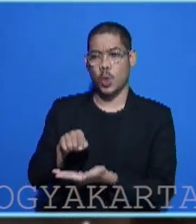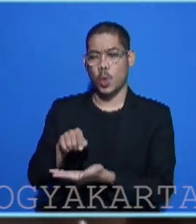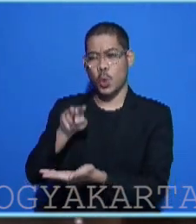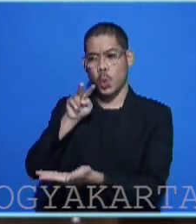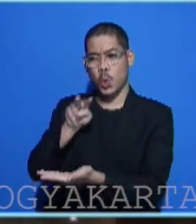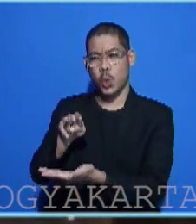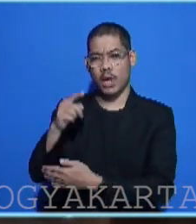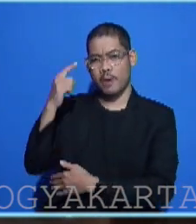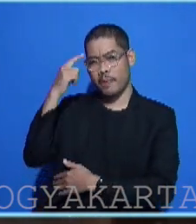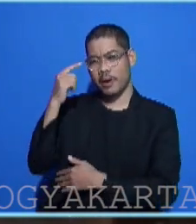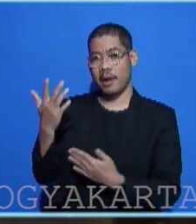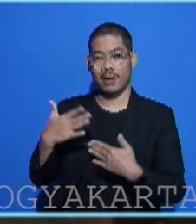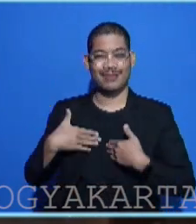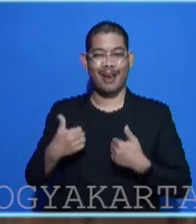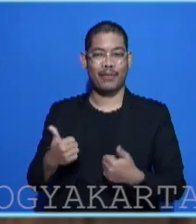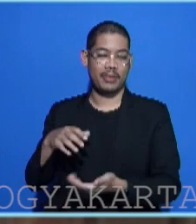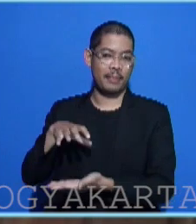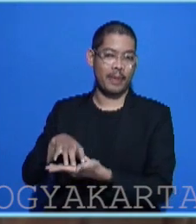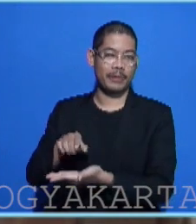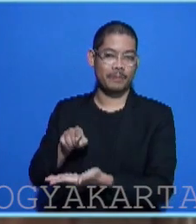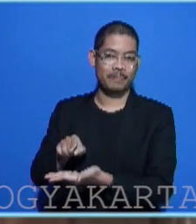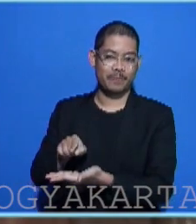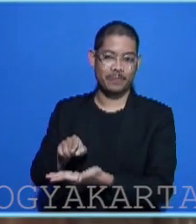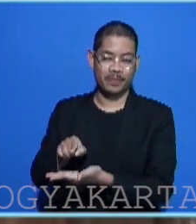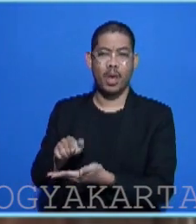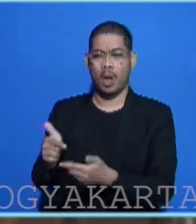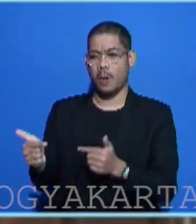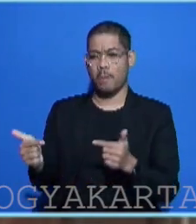aman zaman romin zaman perang